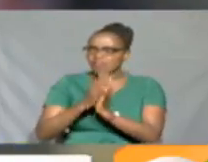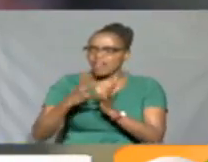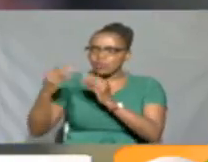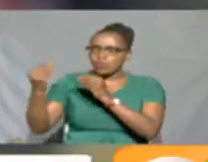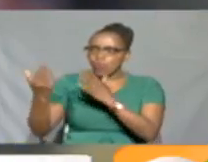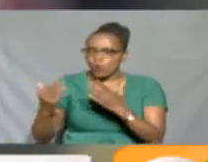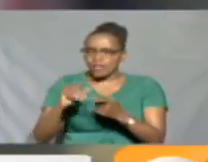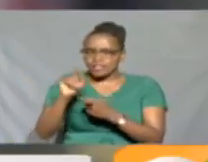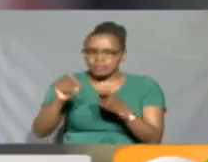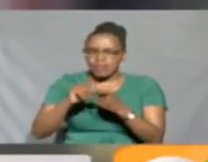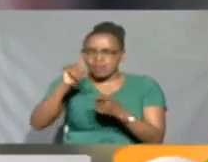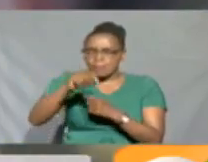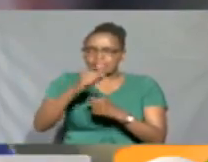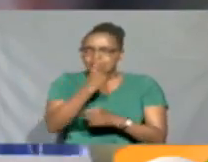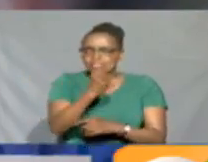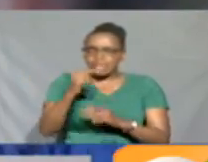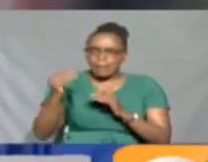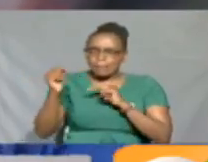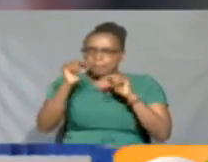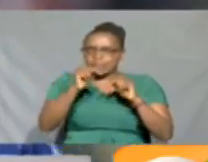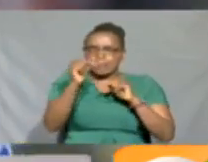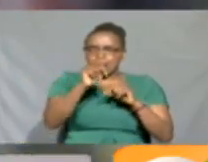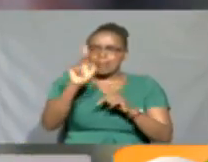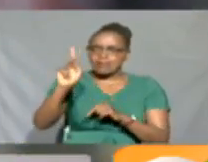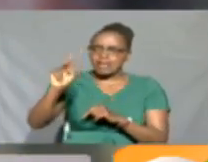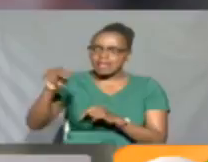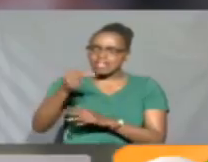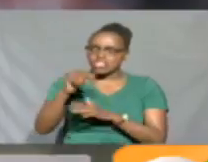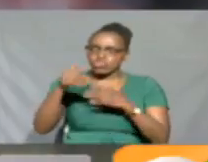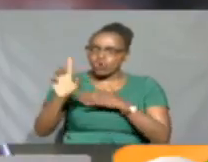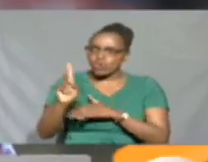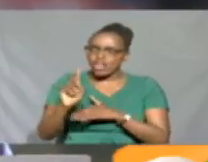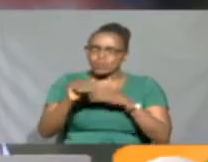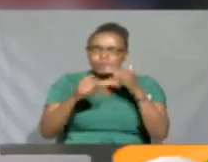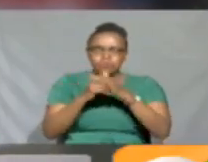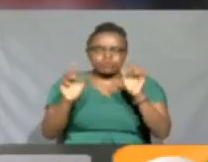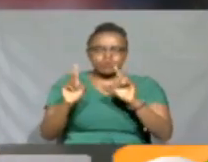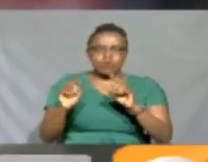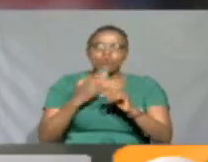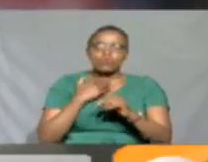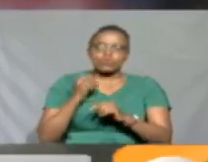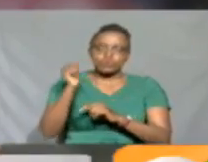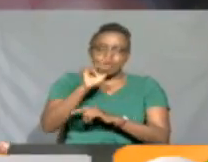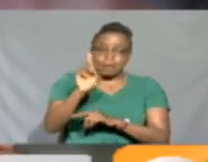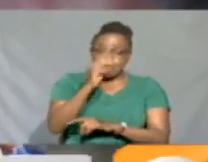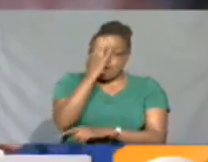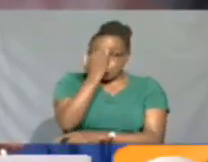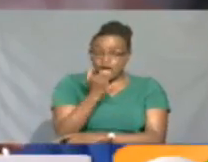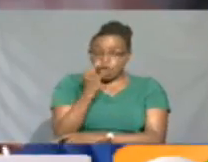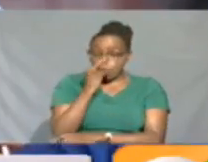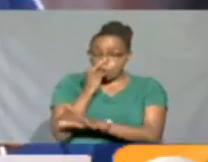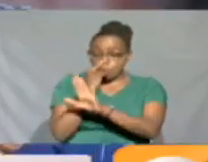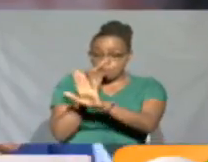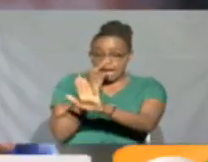wapi? Si lazima kila mtu anakuja anakimbilia Kenyatta, anakimbilia Nairobi. Kila mtu anataka kuja Nairobi kwa sababu kwao